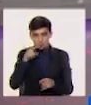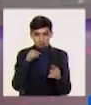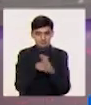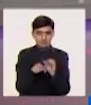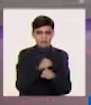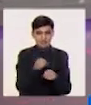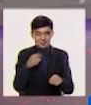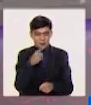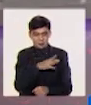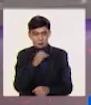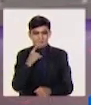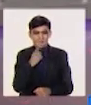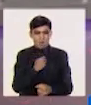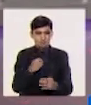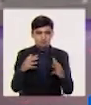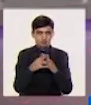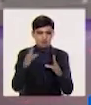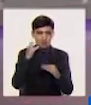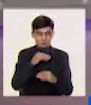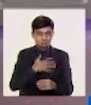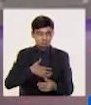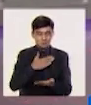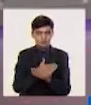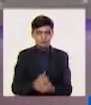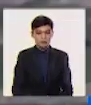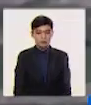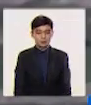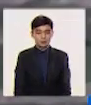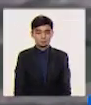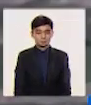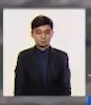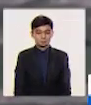кикілжің ауқымды әскери қақтығысқа ұласып кете ме деп алаңдаулы.